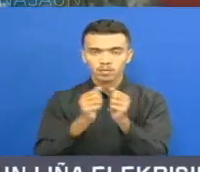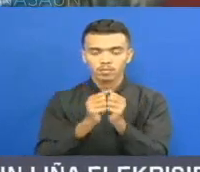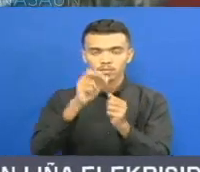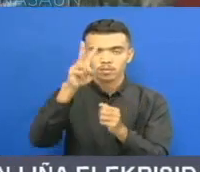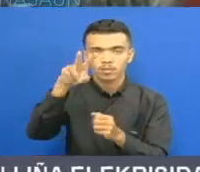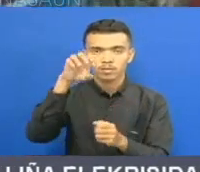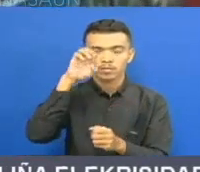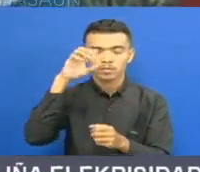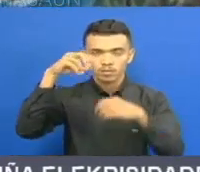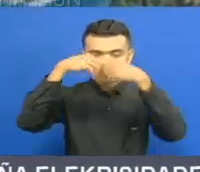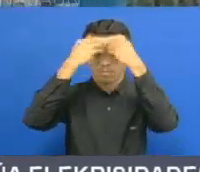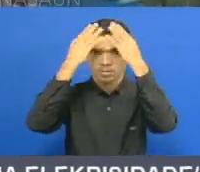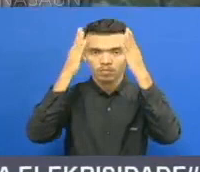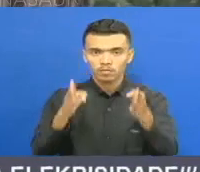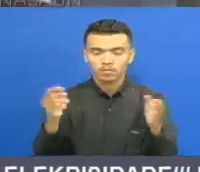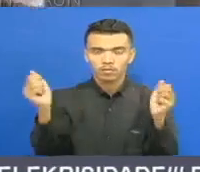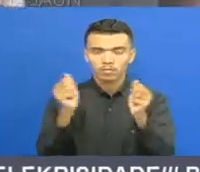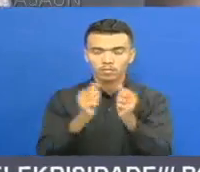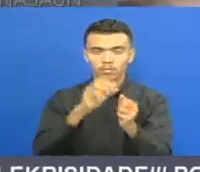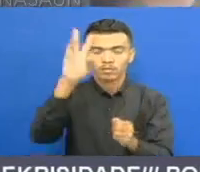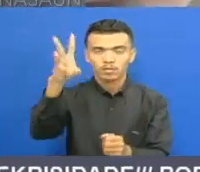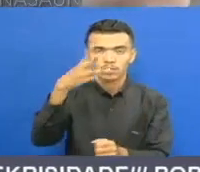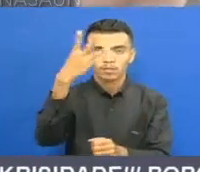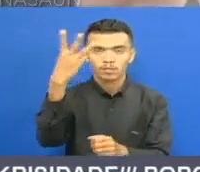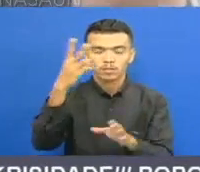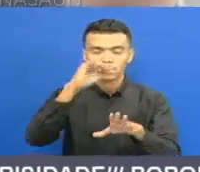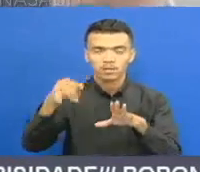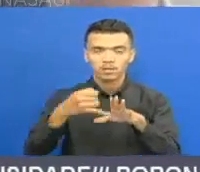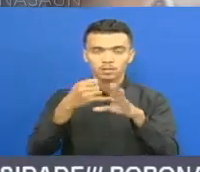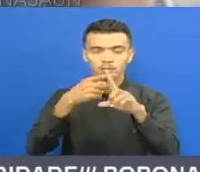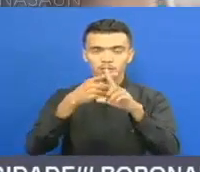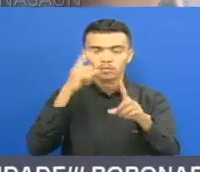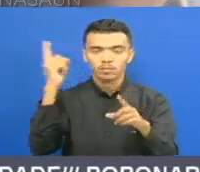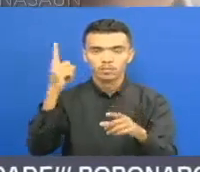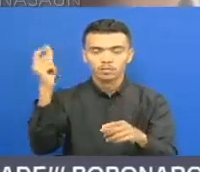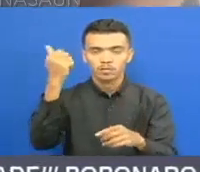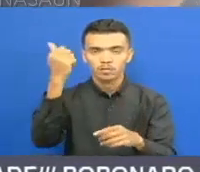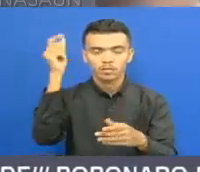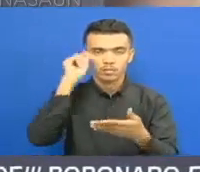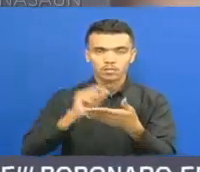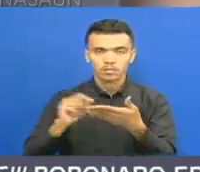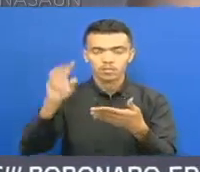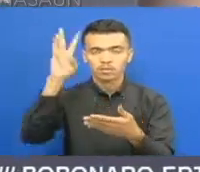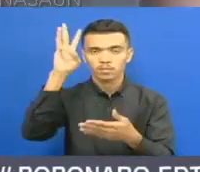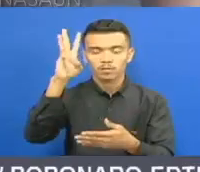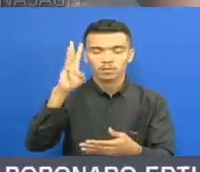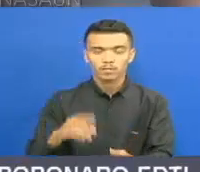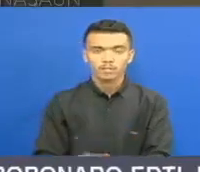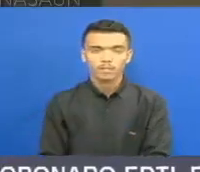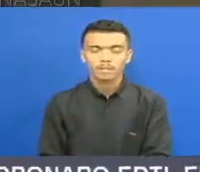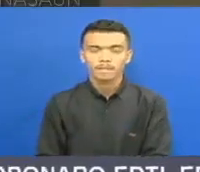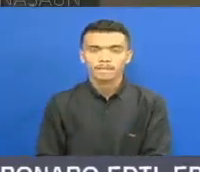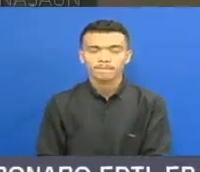resing, o total profesores hamutuk sanul resing neng, komposto husi permanente sanulu, kontrataru neng. Husi Bobenaru,